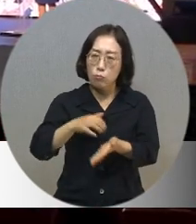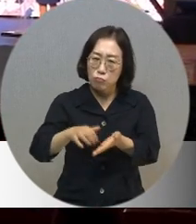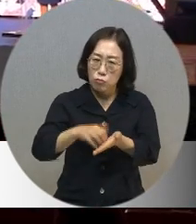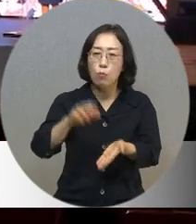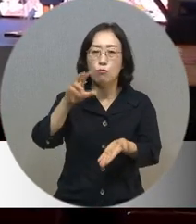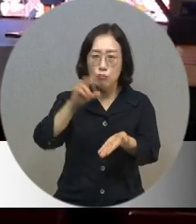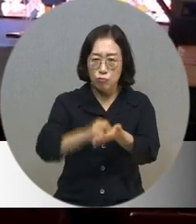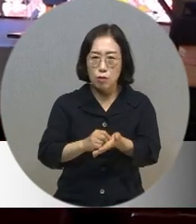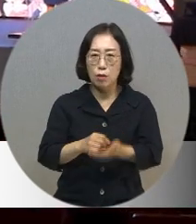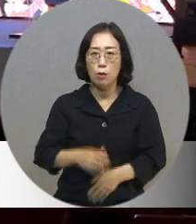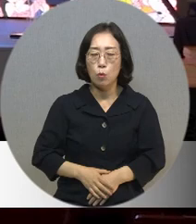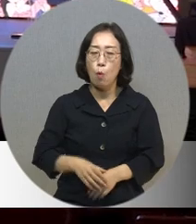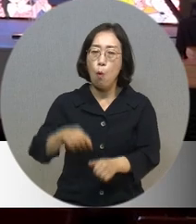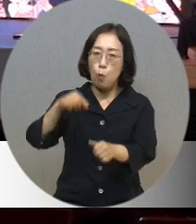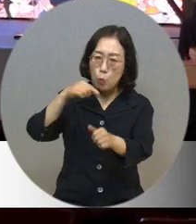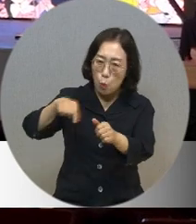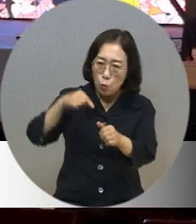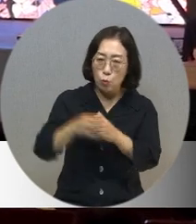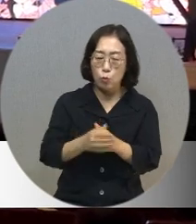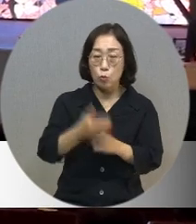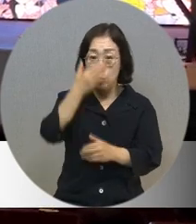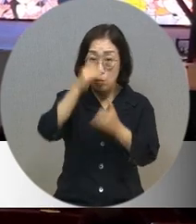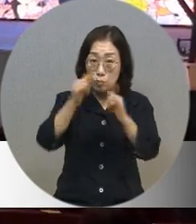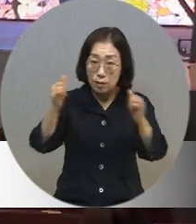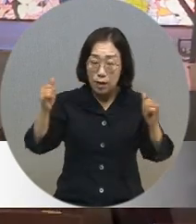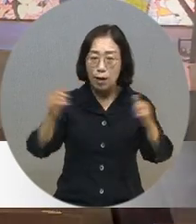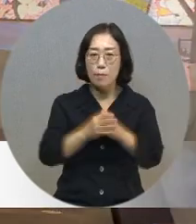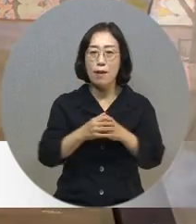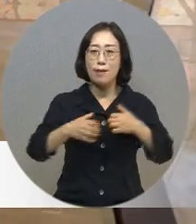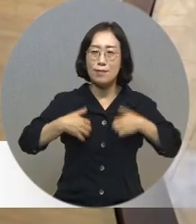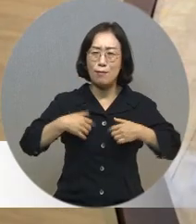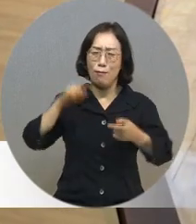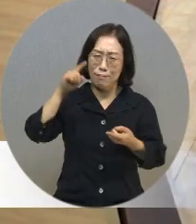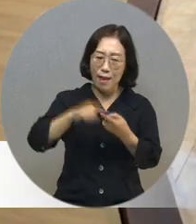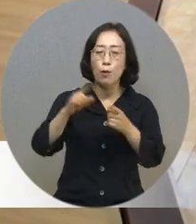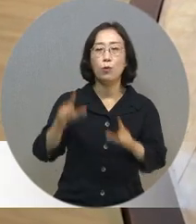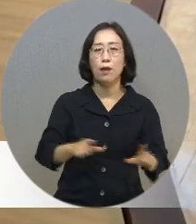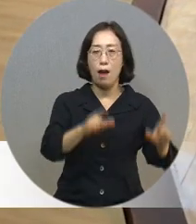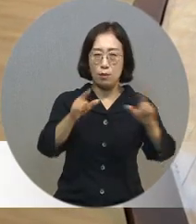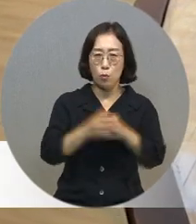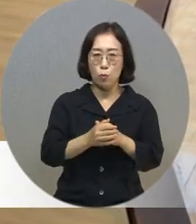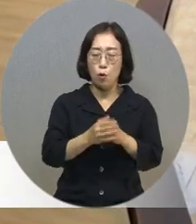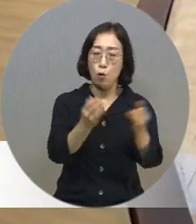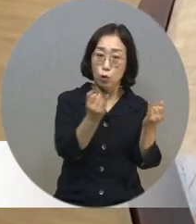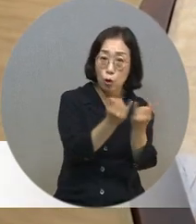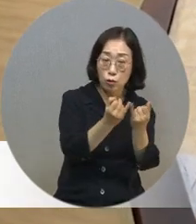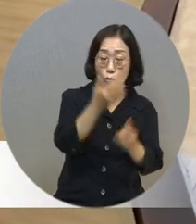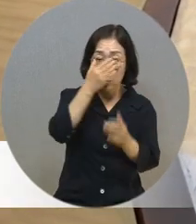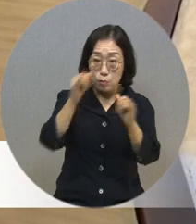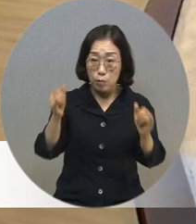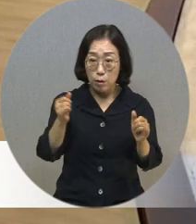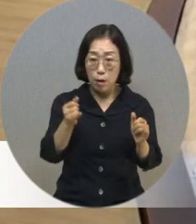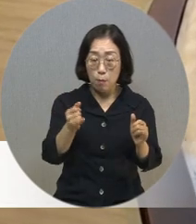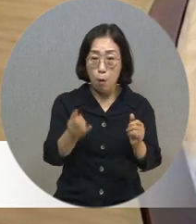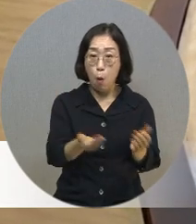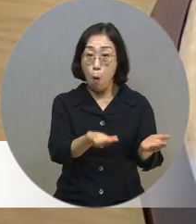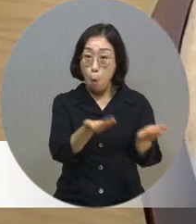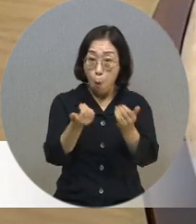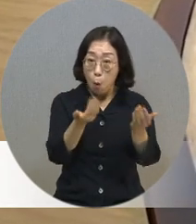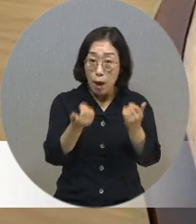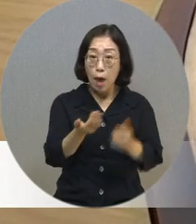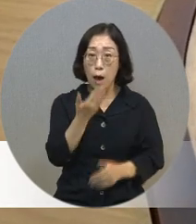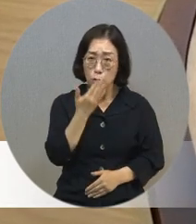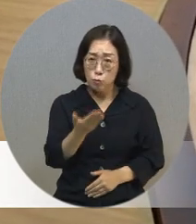활성화 방안 청년이 머무르는 재미있는 광향 여성 청년 유 유지 방안 신중년